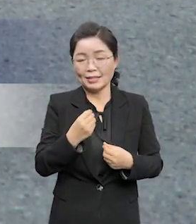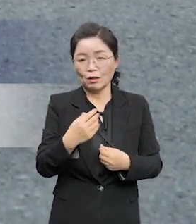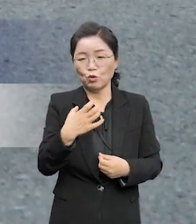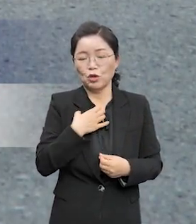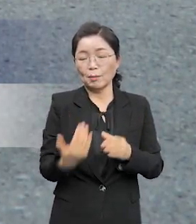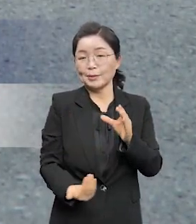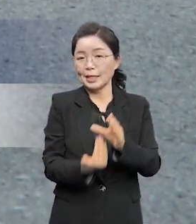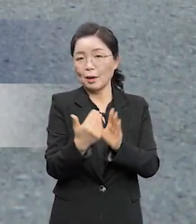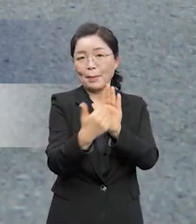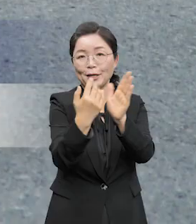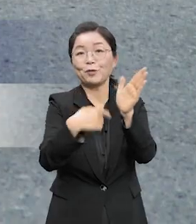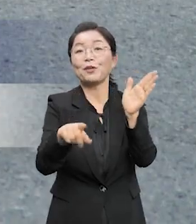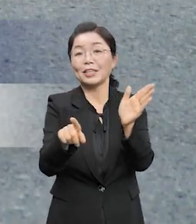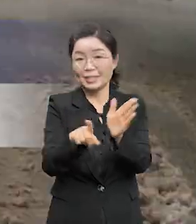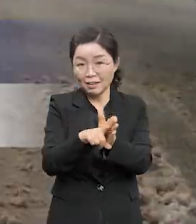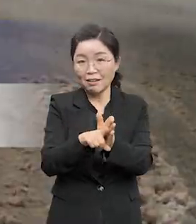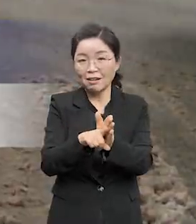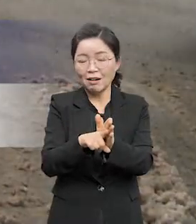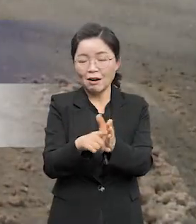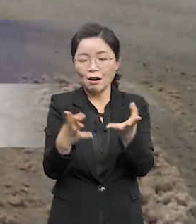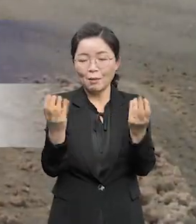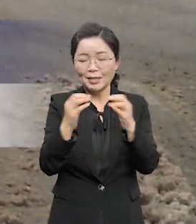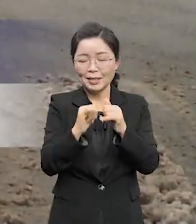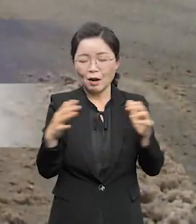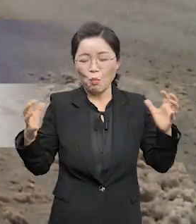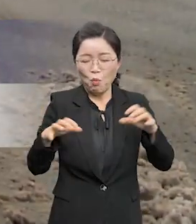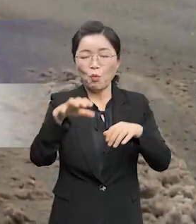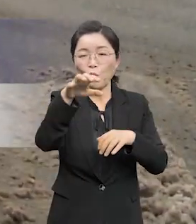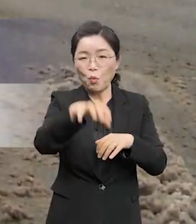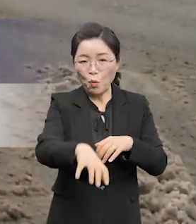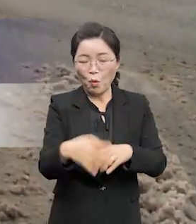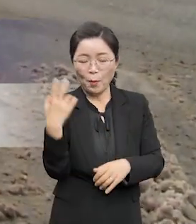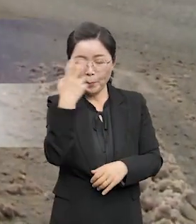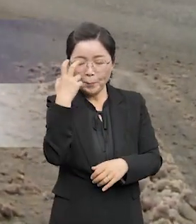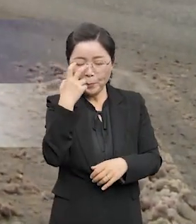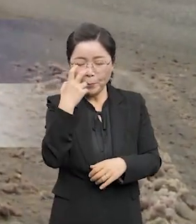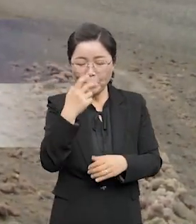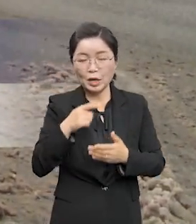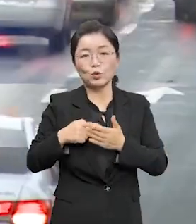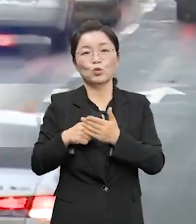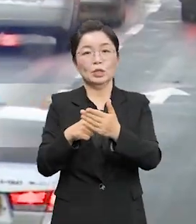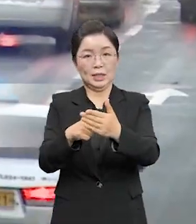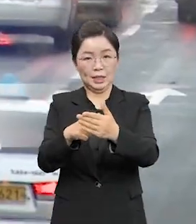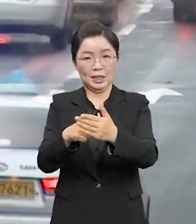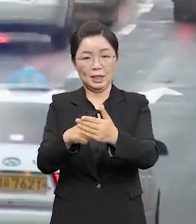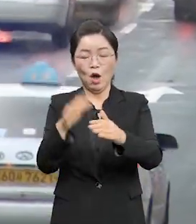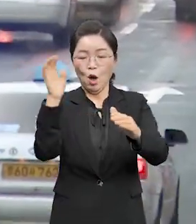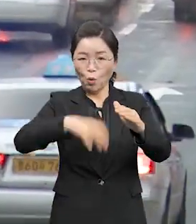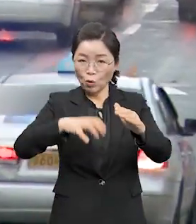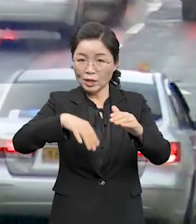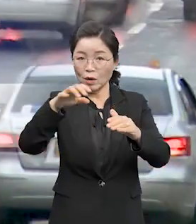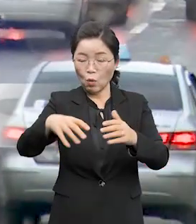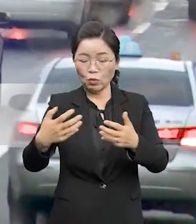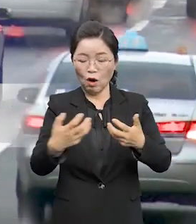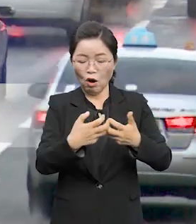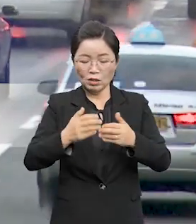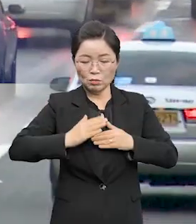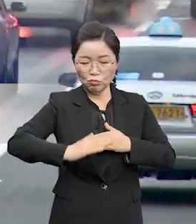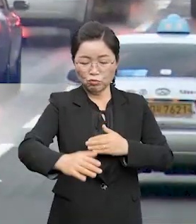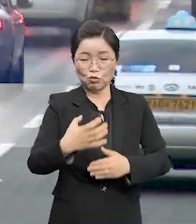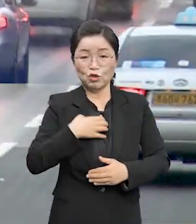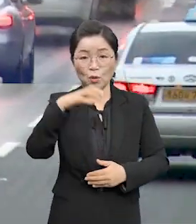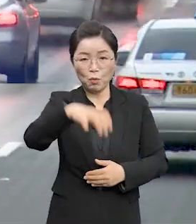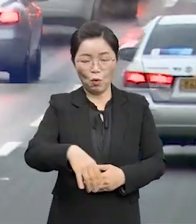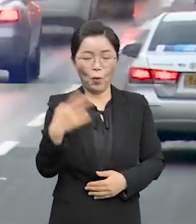대형 공사장과 다중이용 집합시설 등에 대한 점검을 추진하고 있으며 계속해서 공사 현장, 결빙 위험 지역